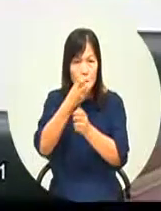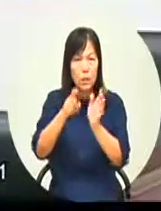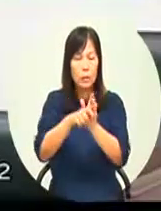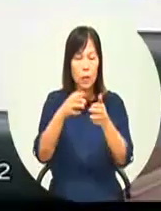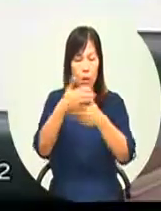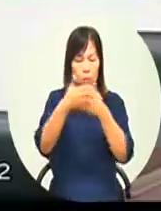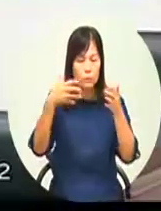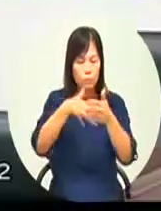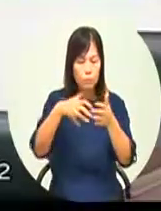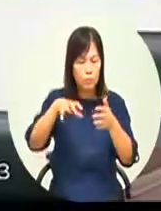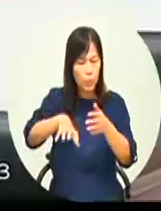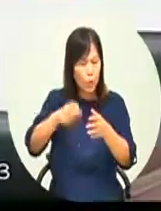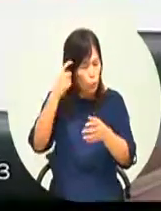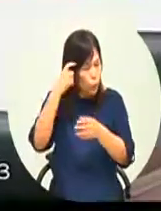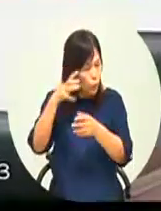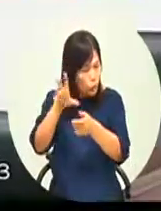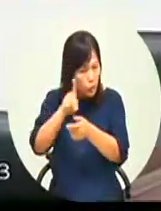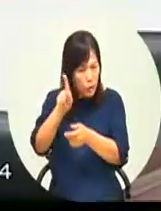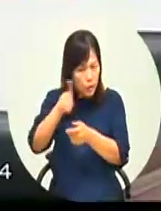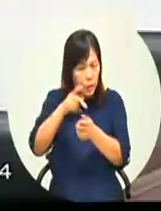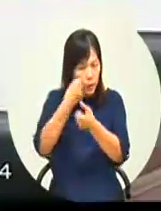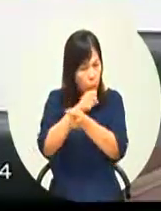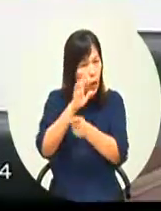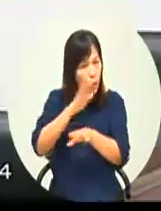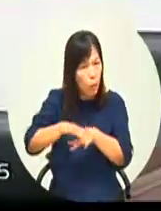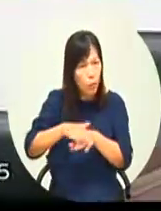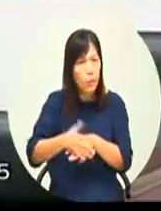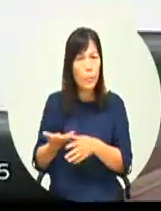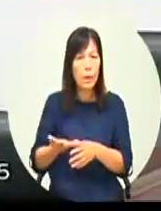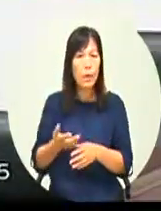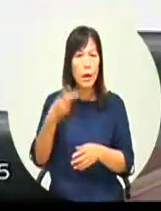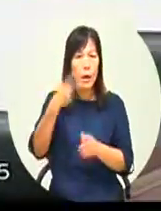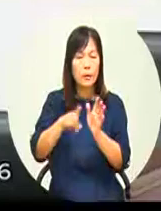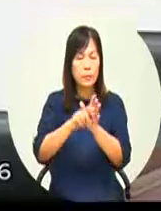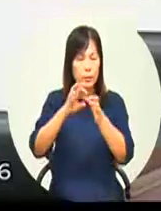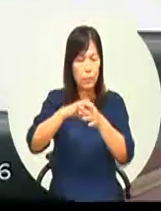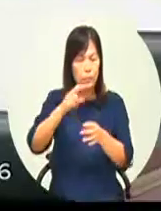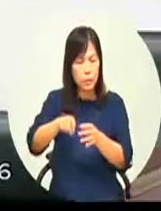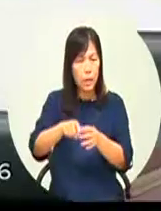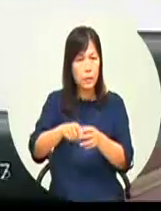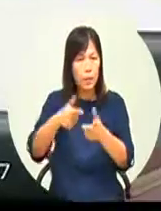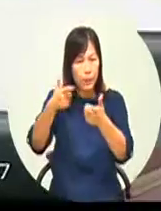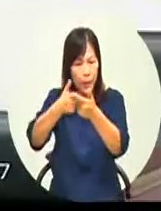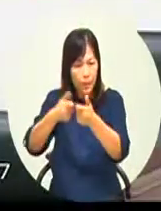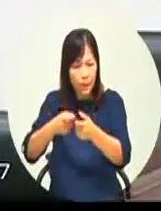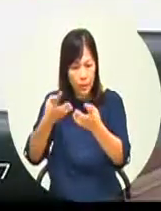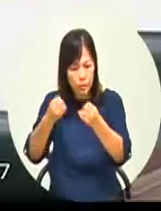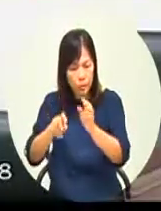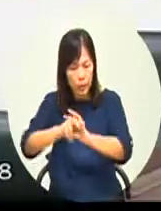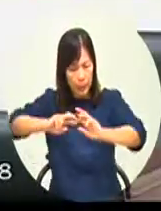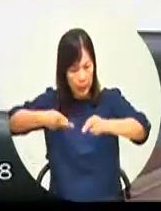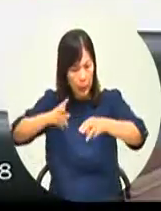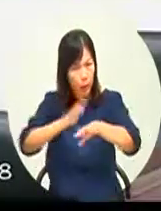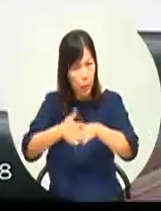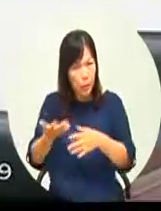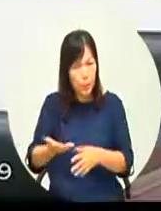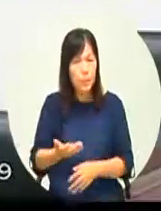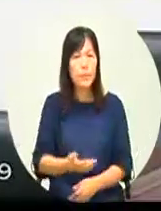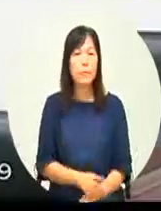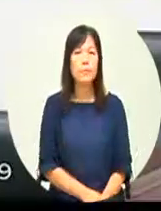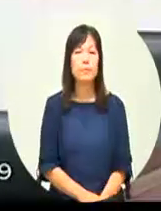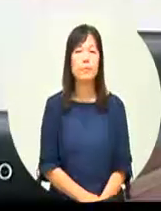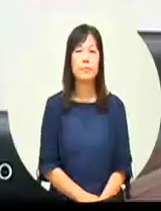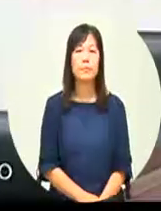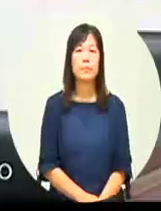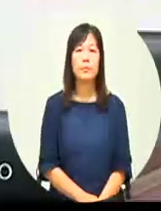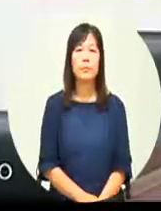不会拿来做参考，然后会不会就是因而因看这些数据来做改善，请交通局长回答。